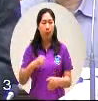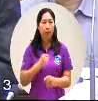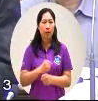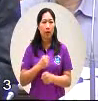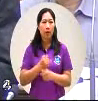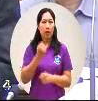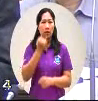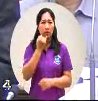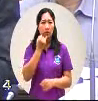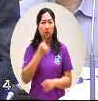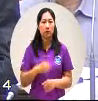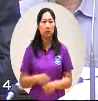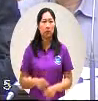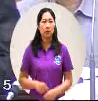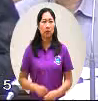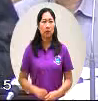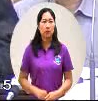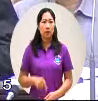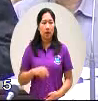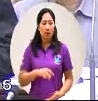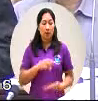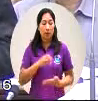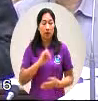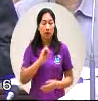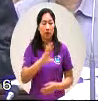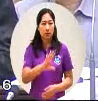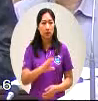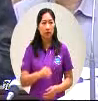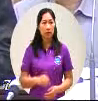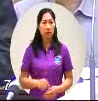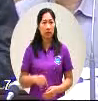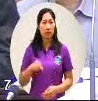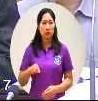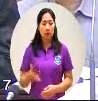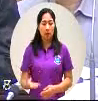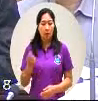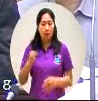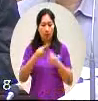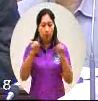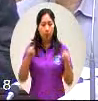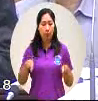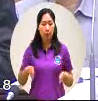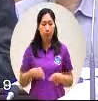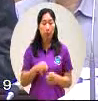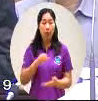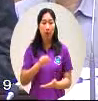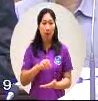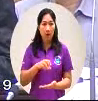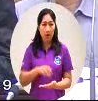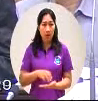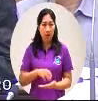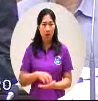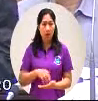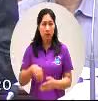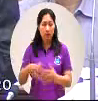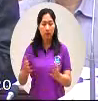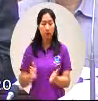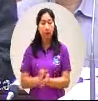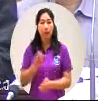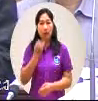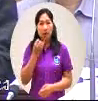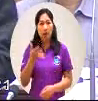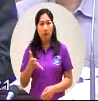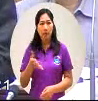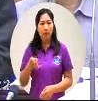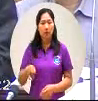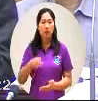那议员如果说建议说藤那个权状的部分是不是可以，因为我们那个权状就是等于是一个